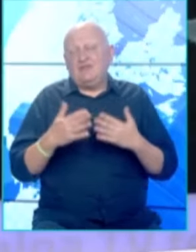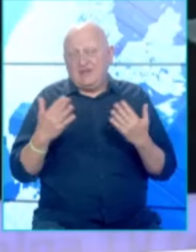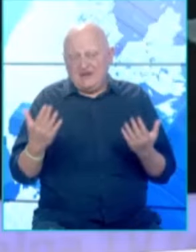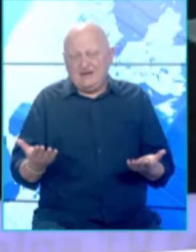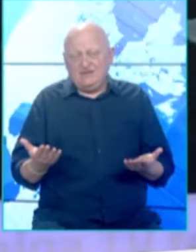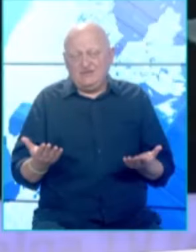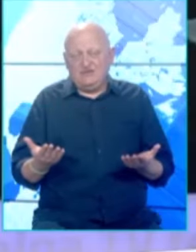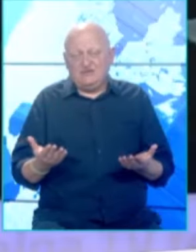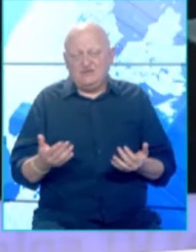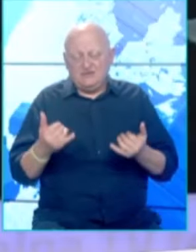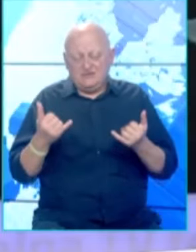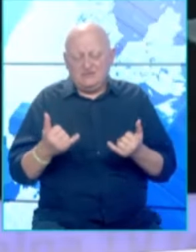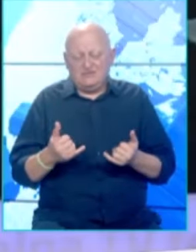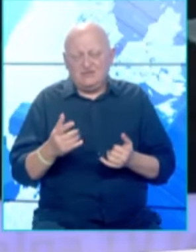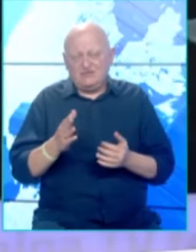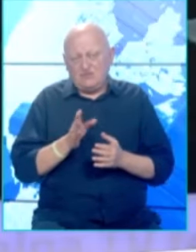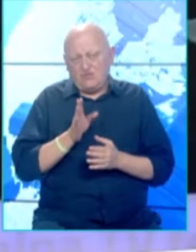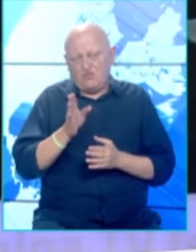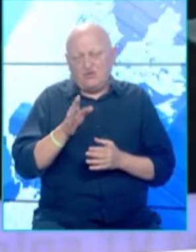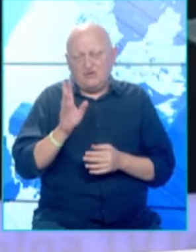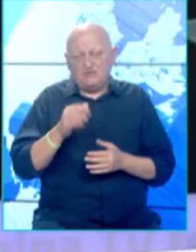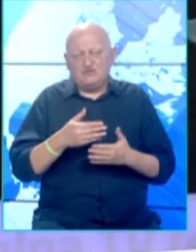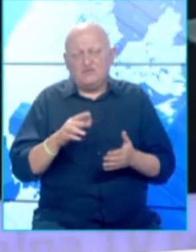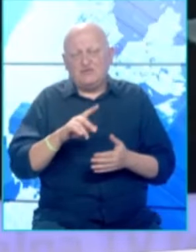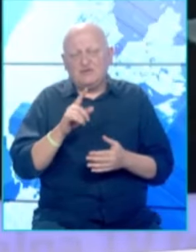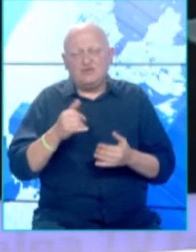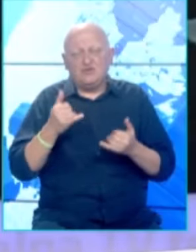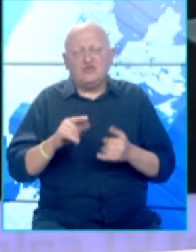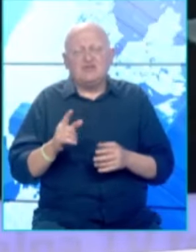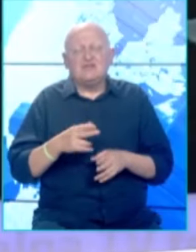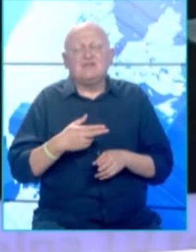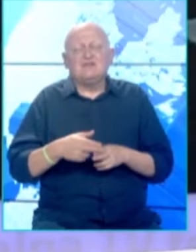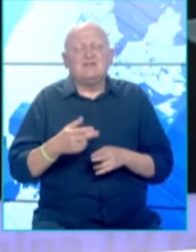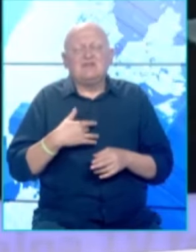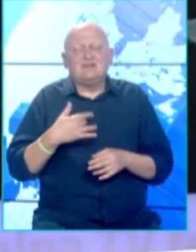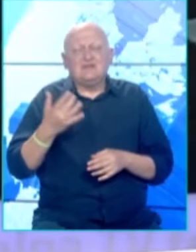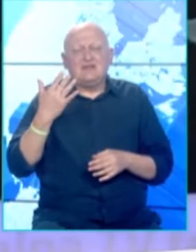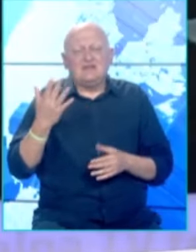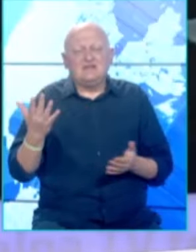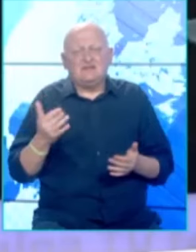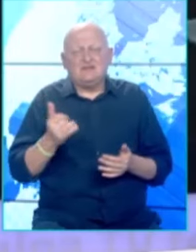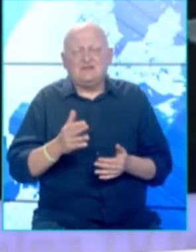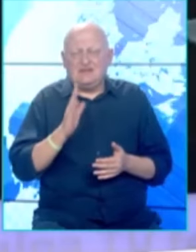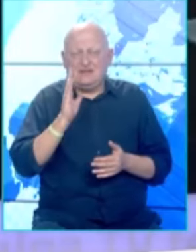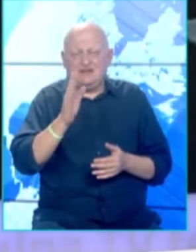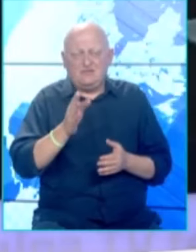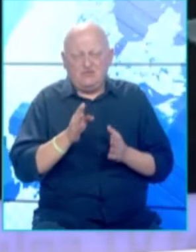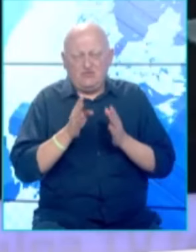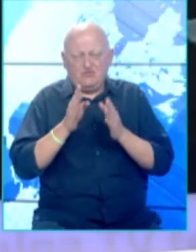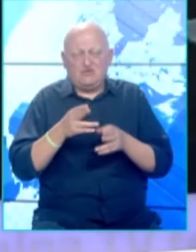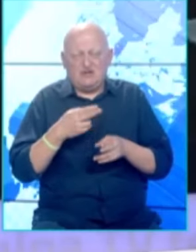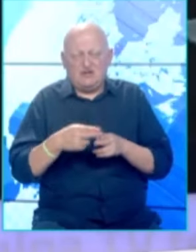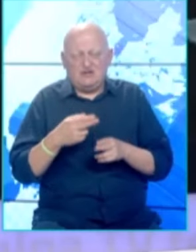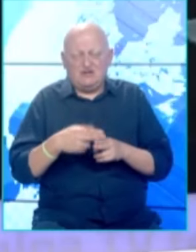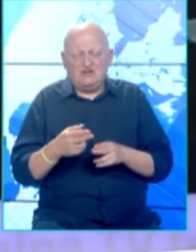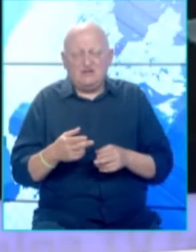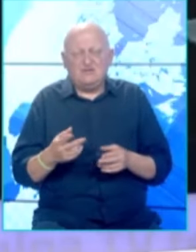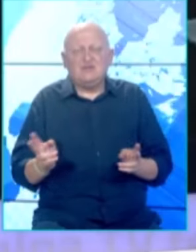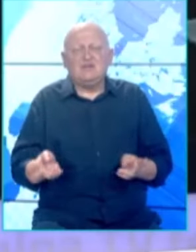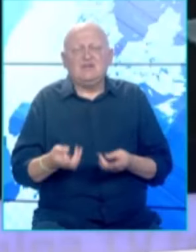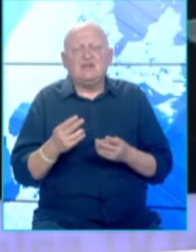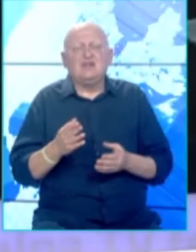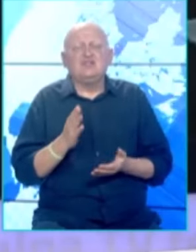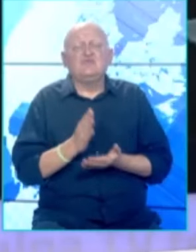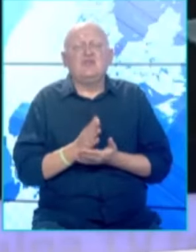Naravno da sad iz tog ugla možemo otvoriti pitanje zašto do sad nije riješeno, ne znam. Evo sad idemo u to da rješavamo i da